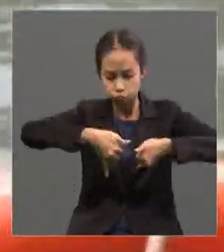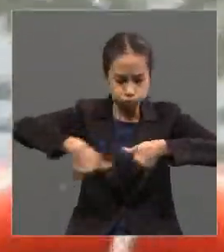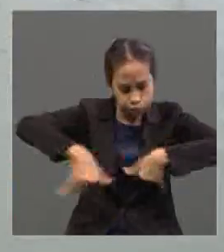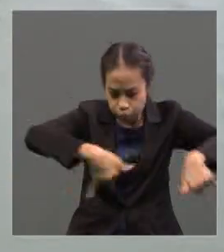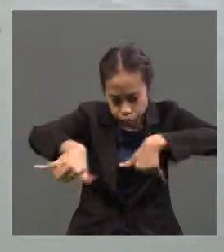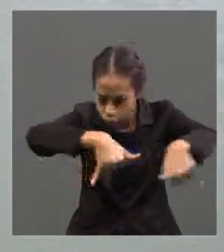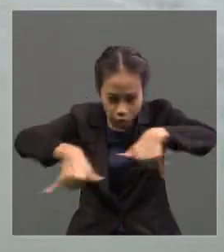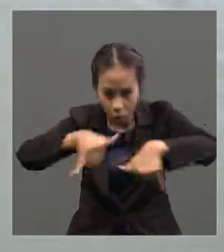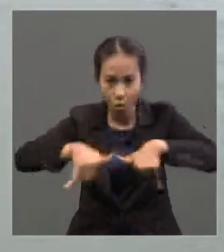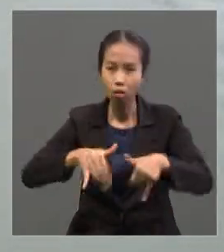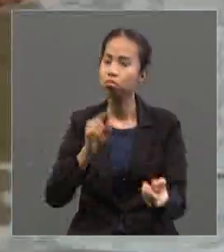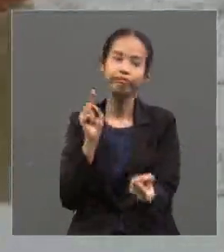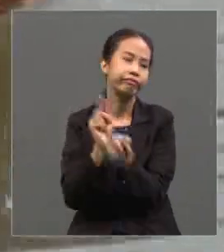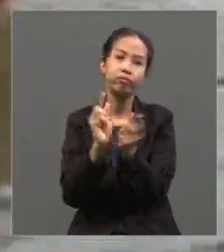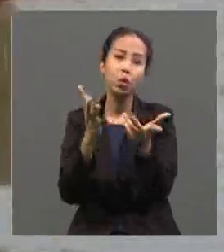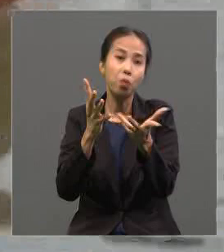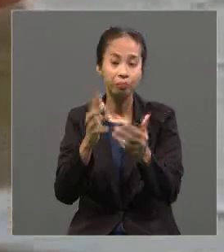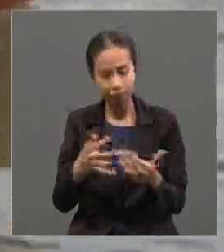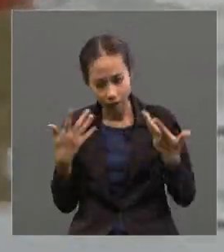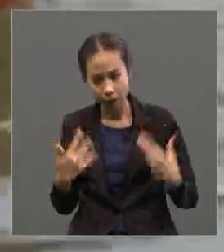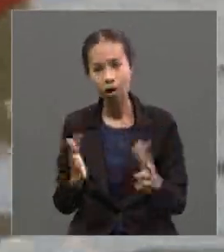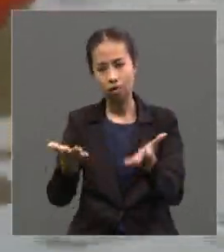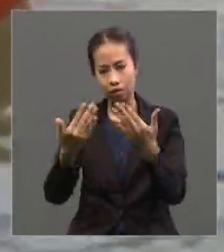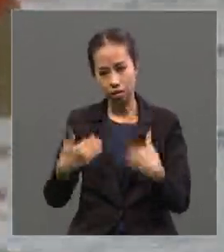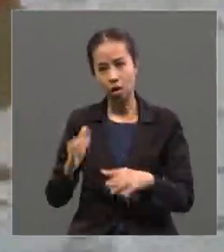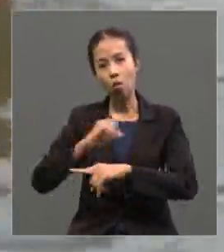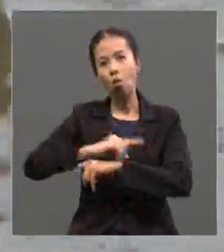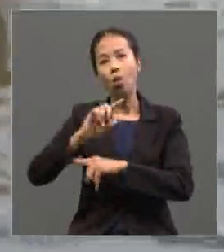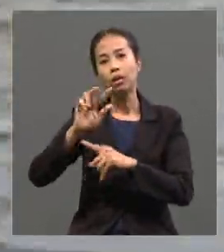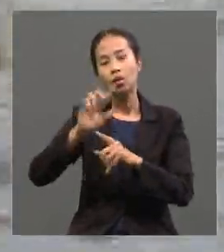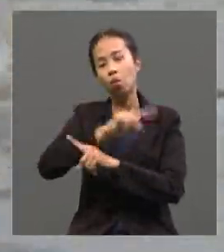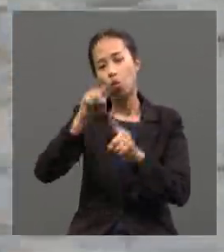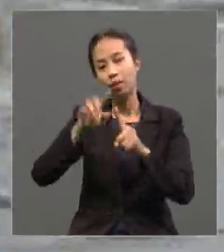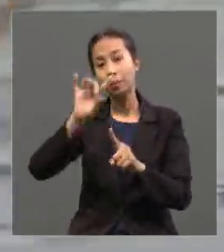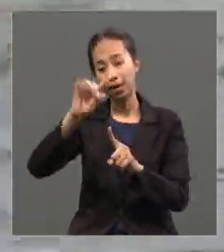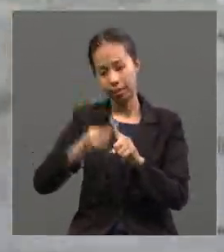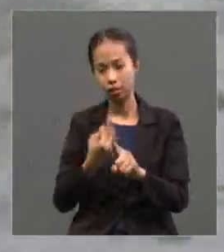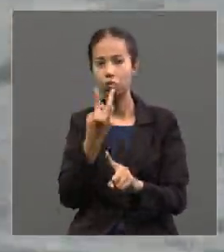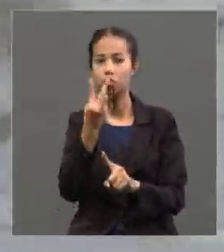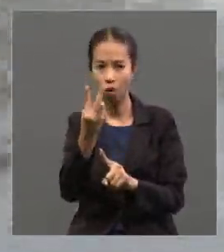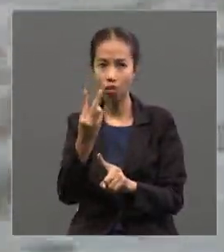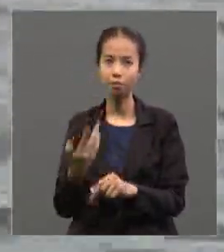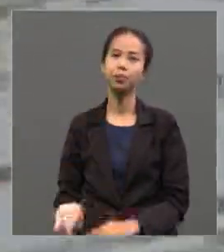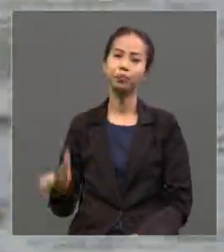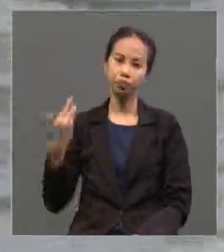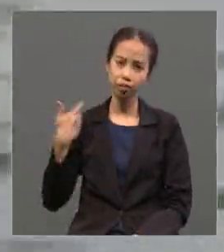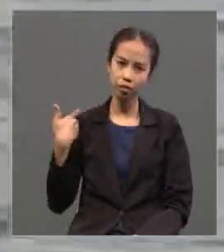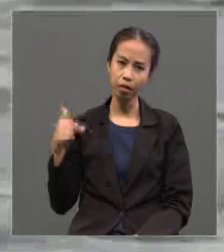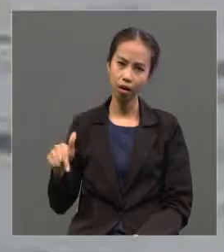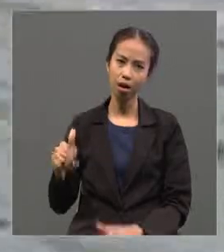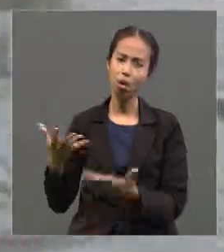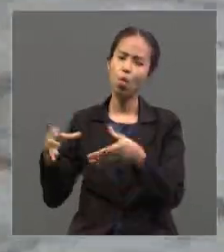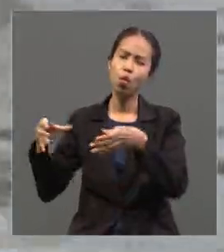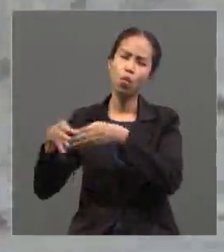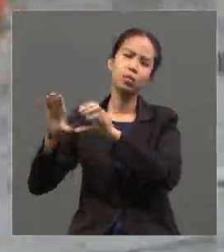าแต่ก็ยังไม่พบแต่อย่างใดทีนี้พอเข้าสู่วันที่3คือ8กุมภาพันธ์ค่ะเจ้าหน้าที่จากสมาคมตอบโต้ภัยพิบัติแห่งประ